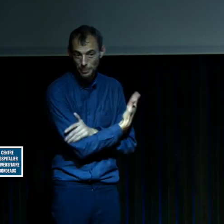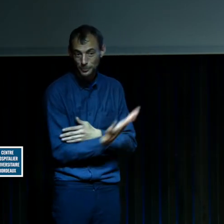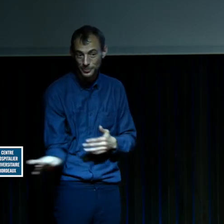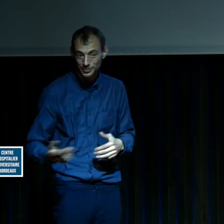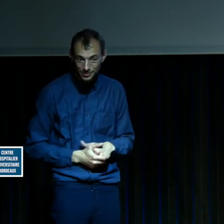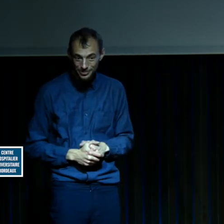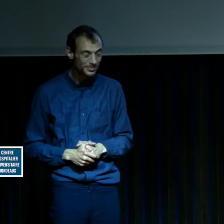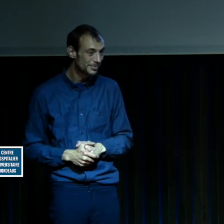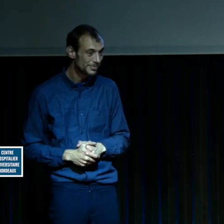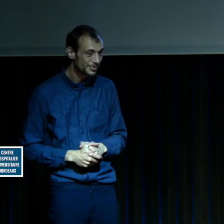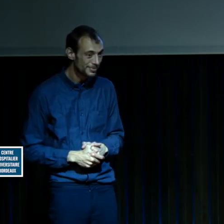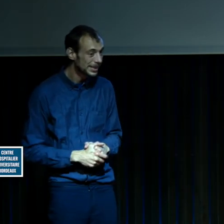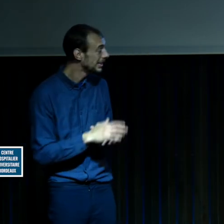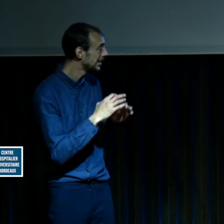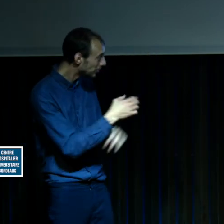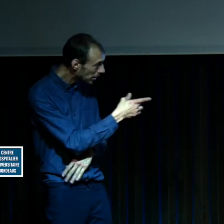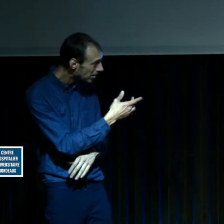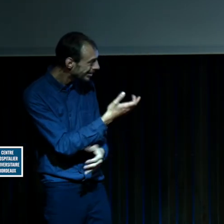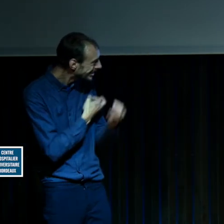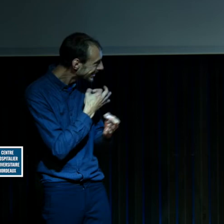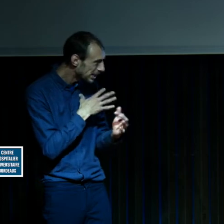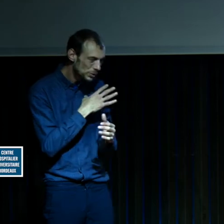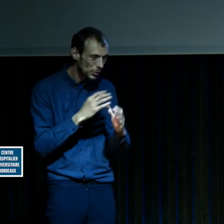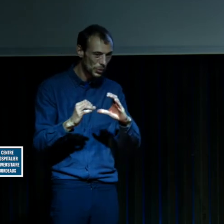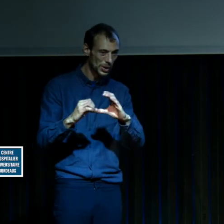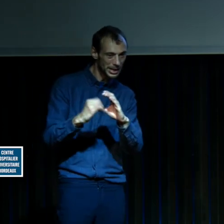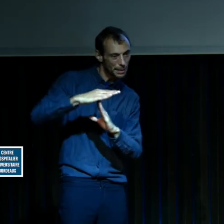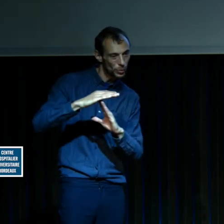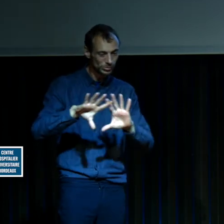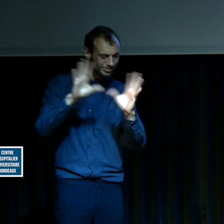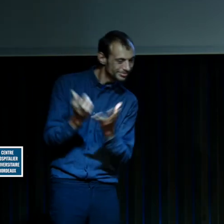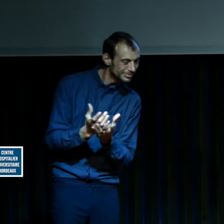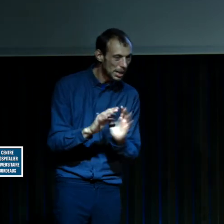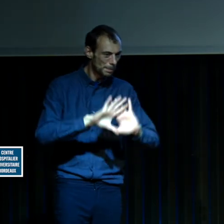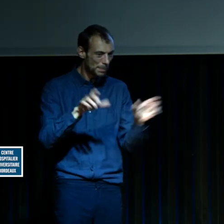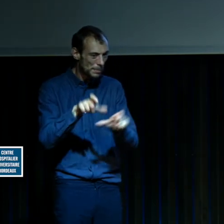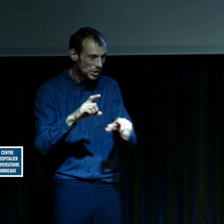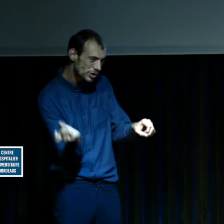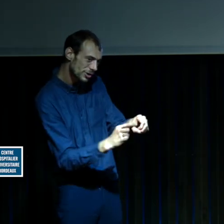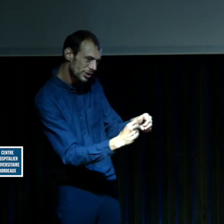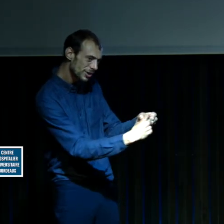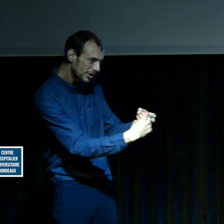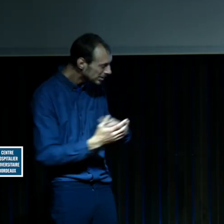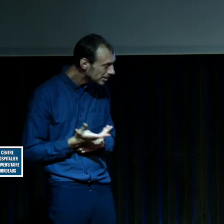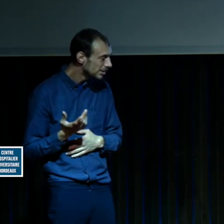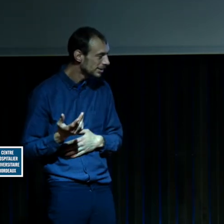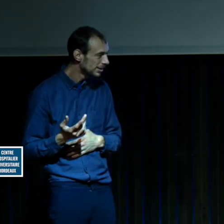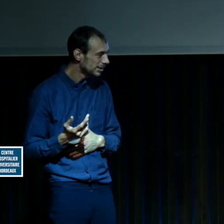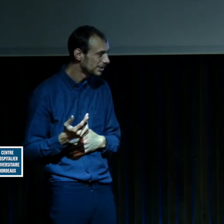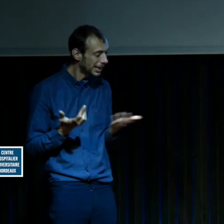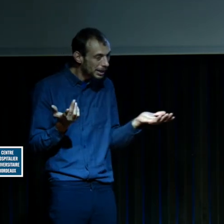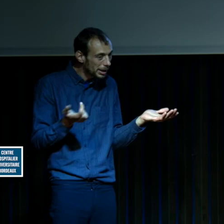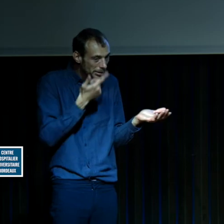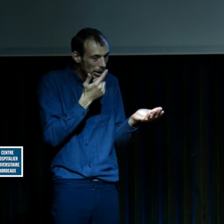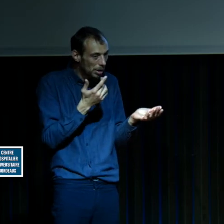Vous parlez de tous les gens qui vous suivent sur Instagram, de tous vos followers, comme on dit. Est-ce que vous pensez que le sujet